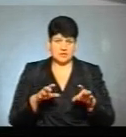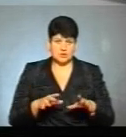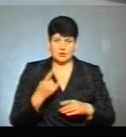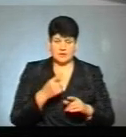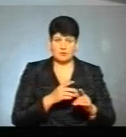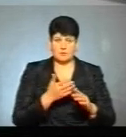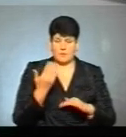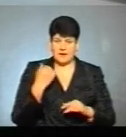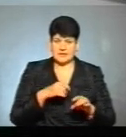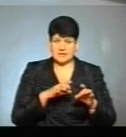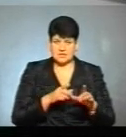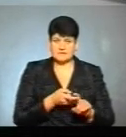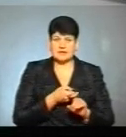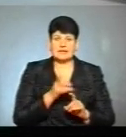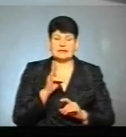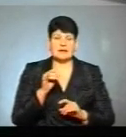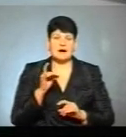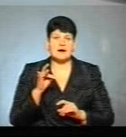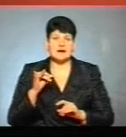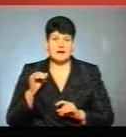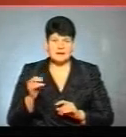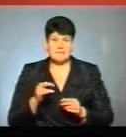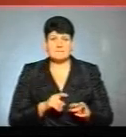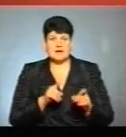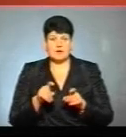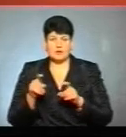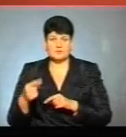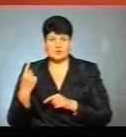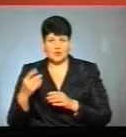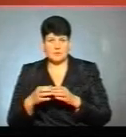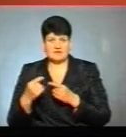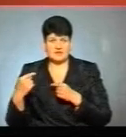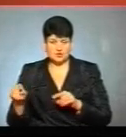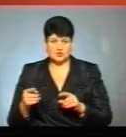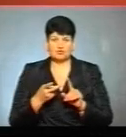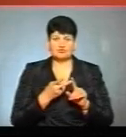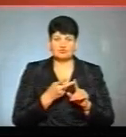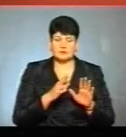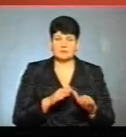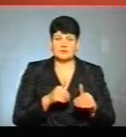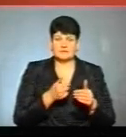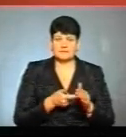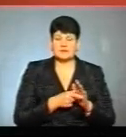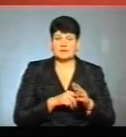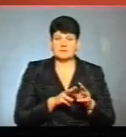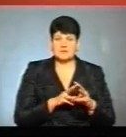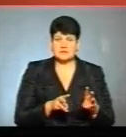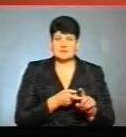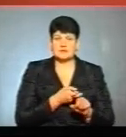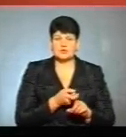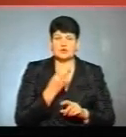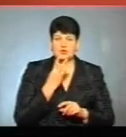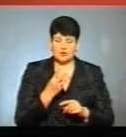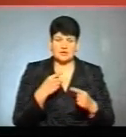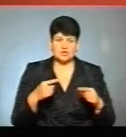було попереднє рішення, стосувалось Нараївської громади, переходами з одної громади в іншу. А друге подання на Кабінет міністрів стосуватиметься трьох